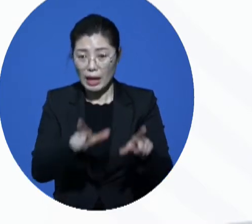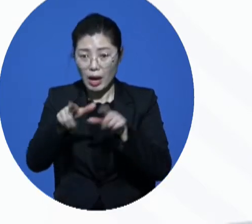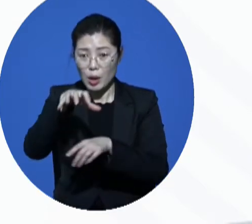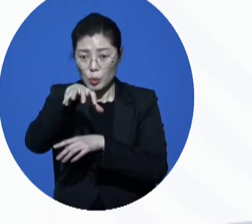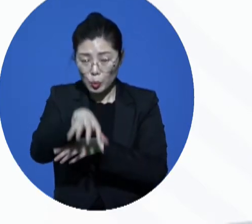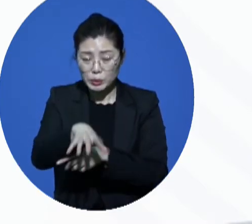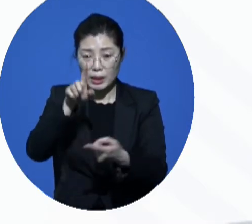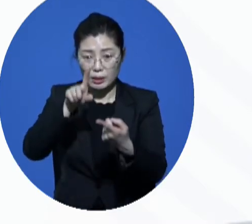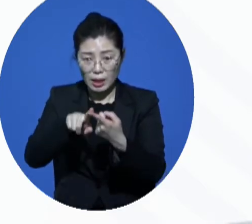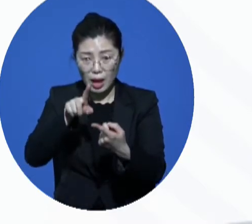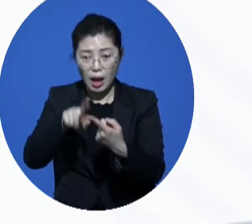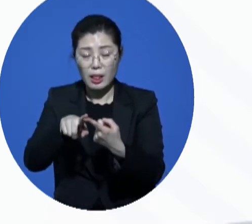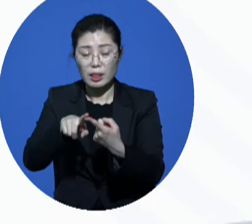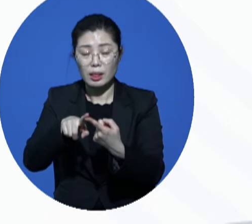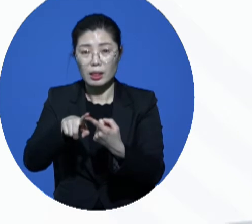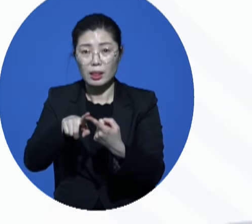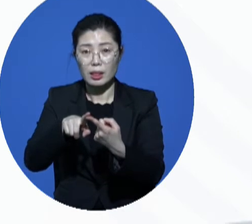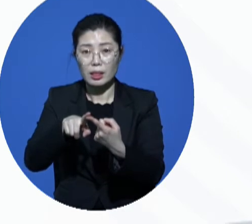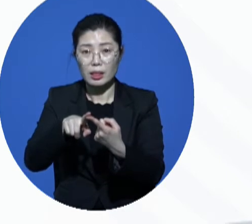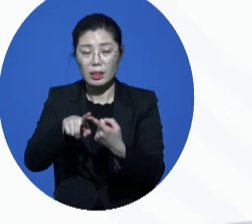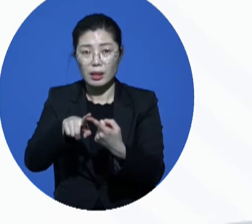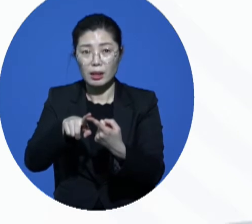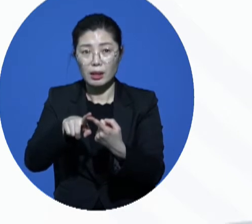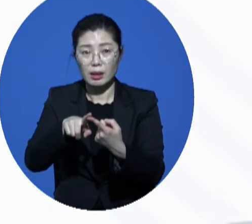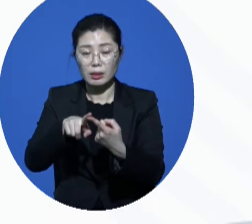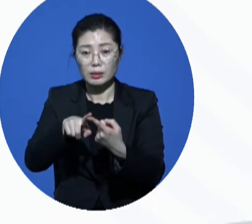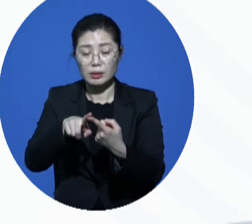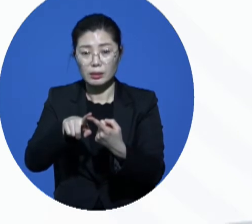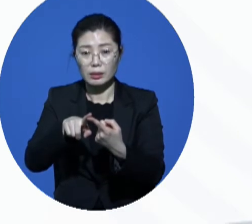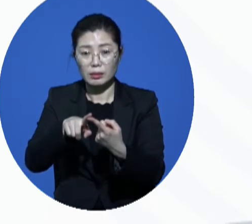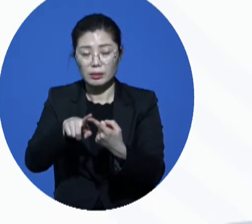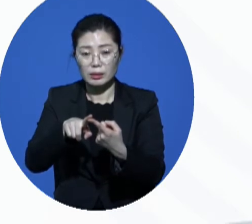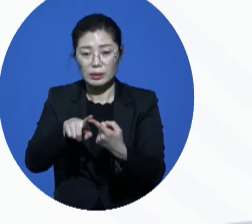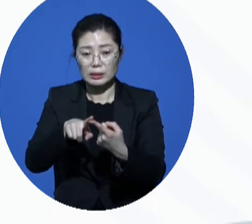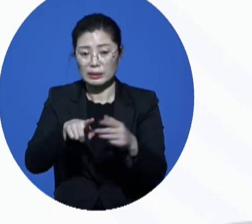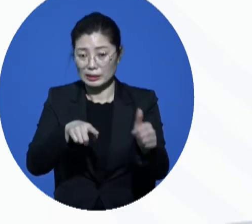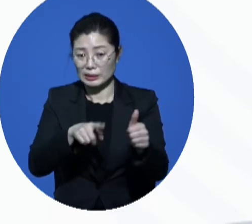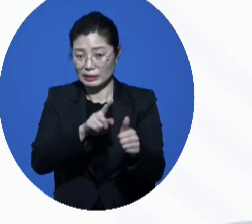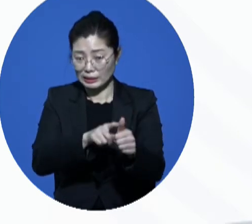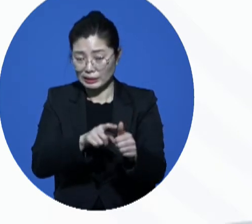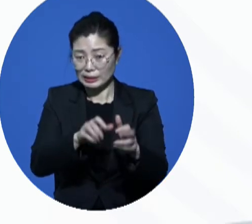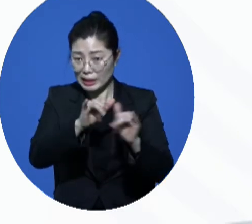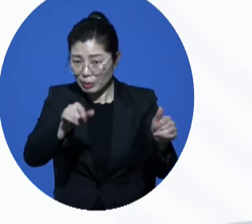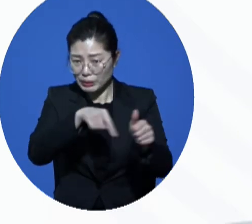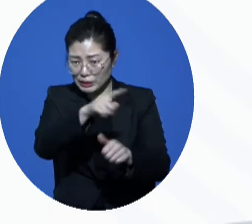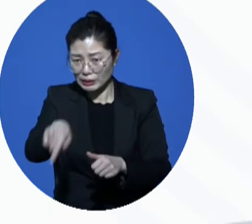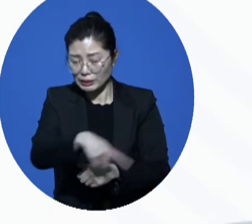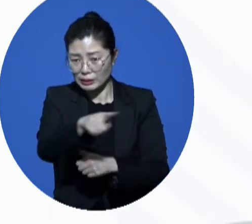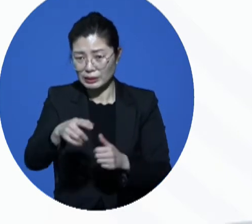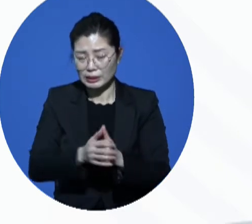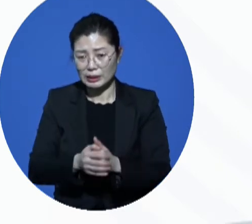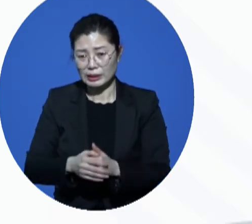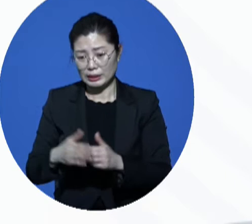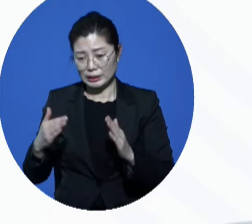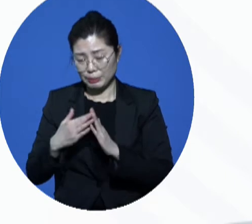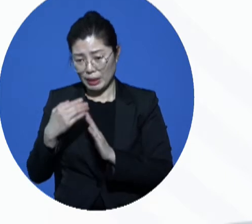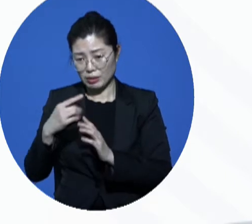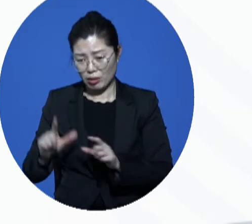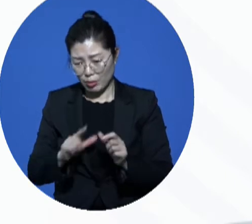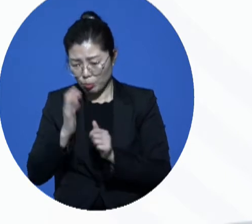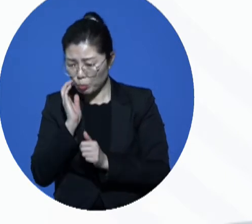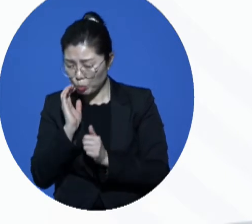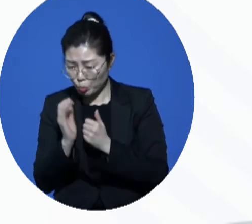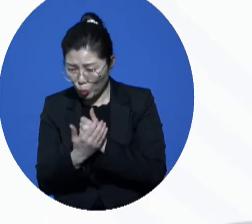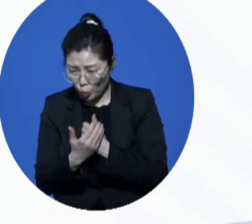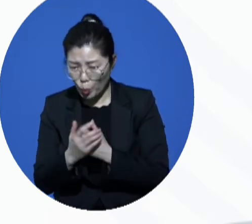대한 조문에 가정에서 보호할 수 없는 사람이라는 것을 명시하면서 이미 중증장애인,